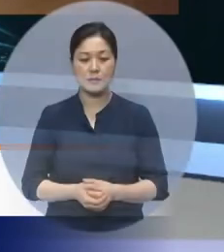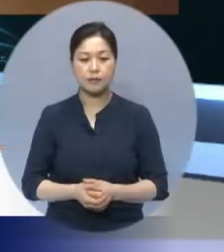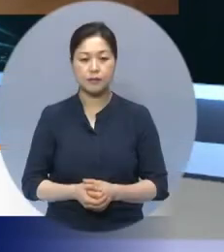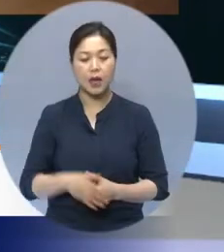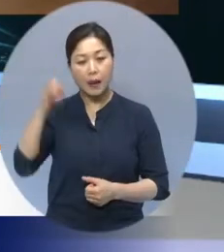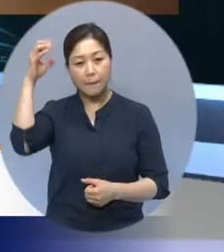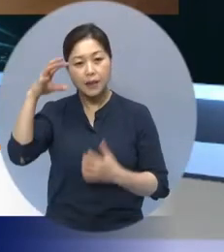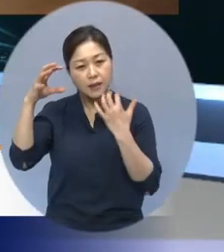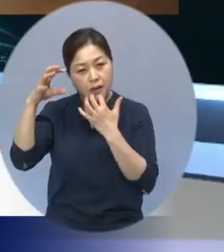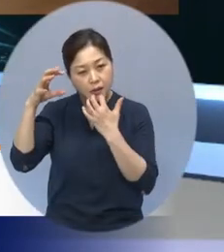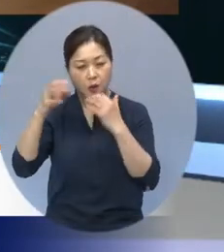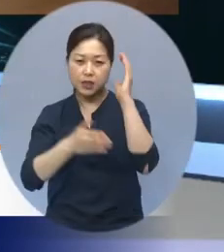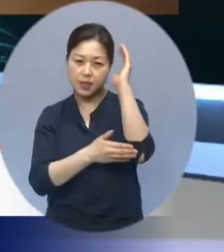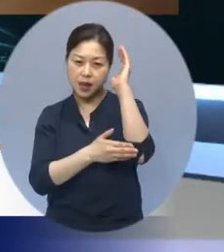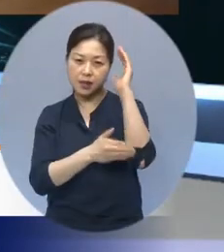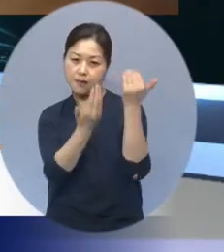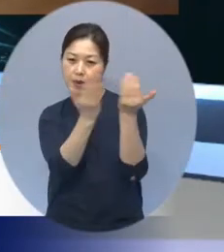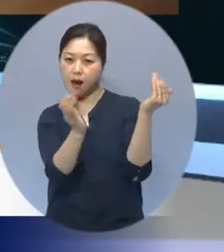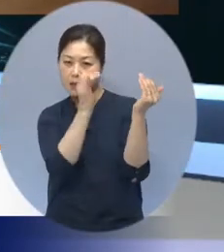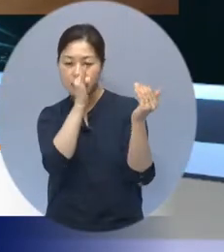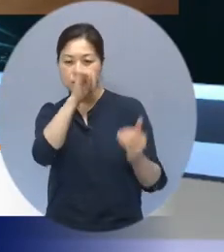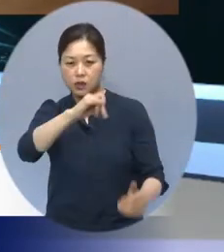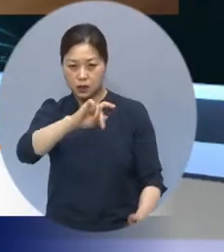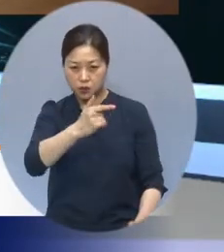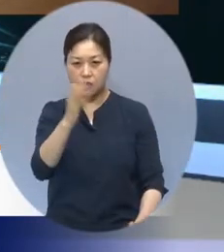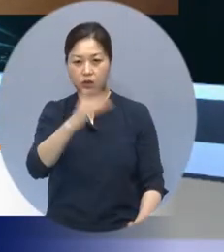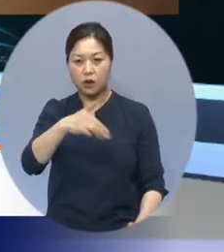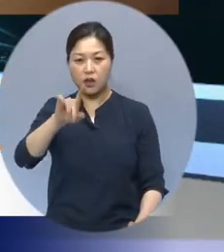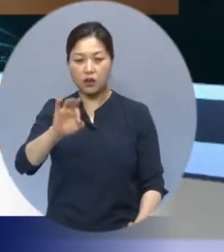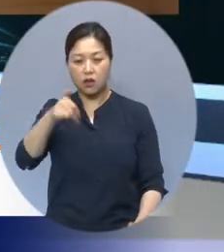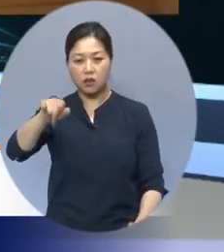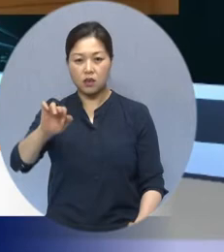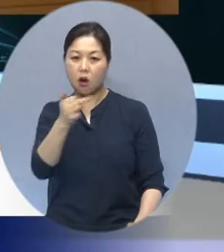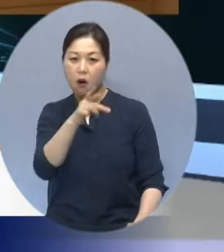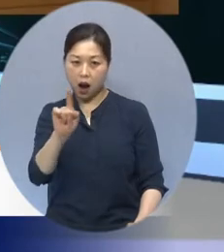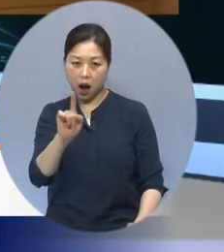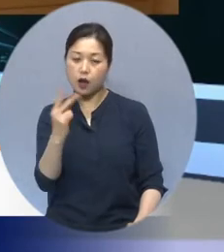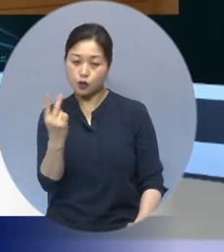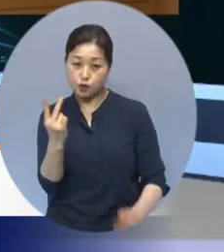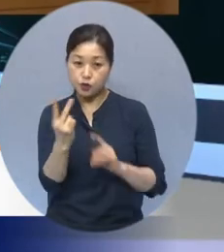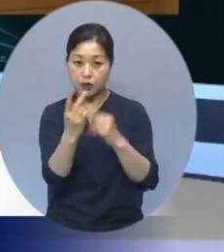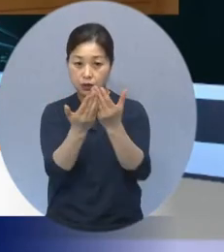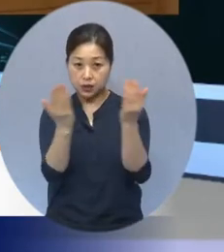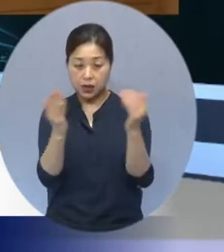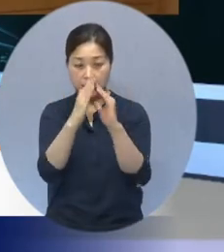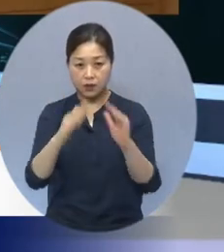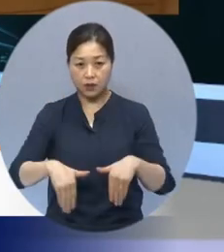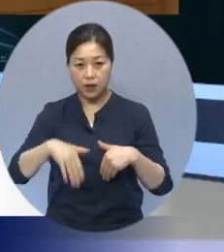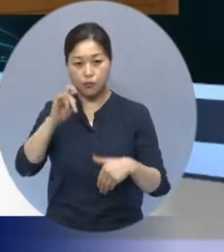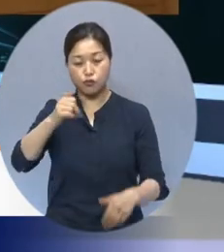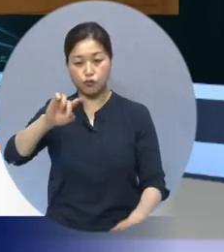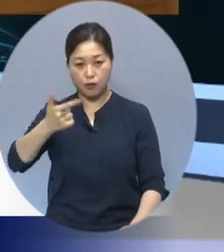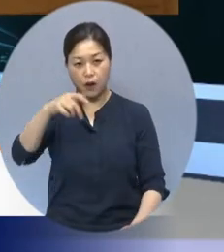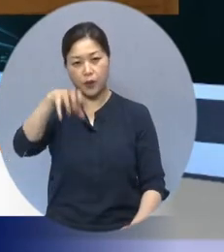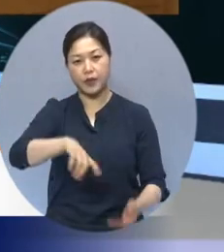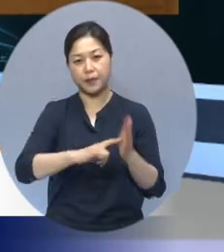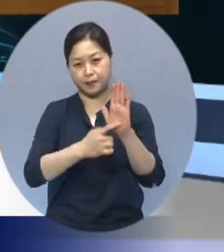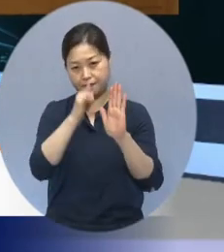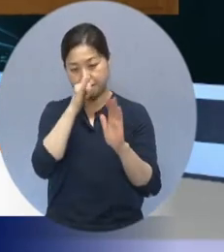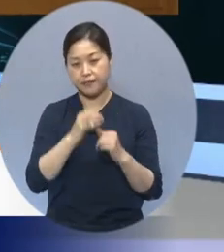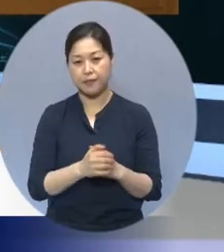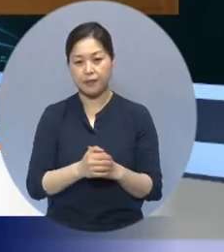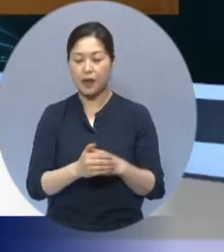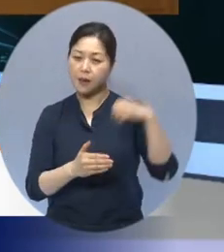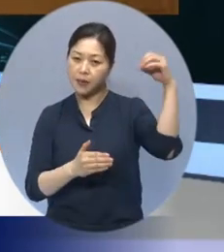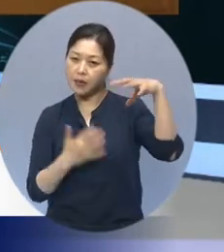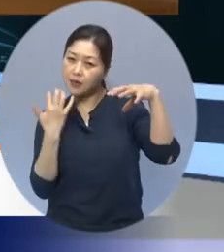빛과 색으로 이야기를 풀어내는 유지원 작가와 정정하 작가의 전시회가 전남 무안군을 찾아왔습니다.